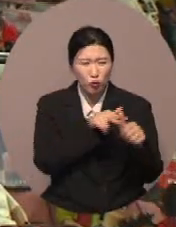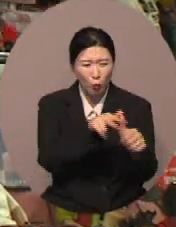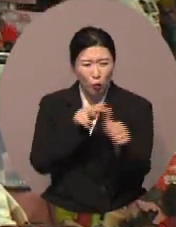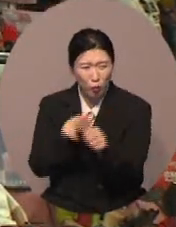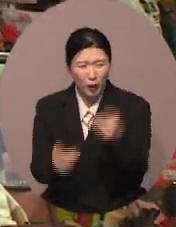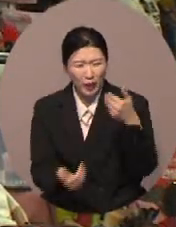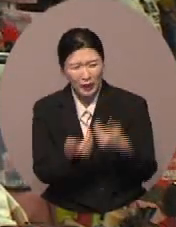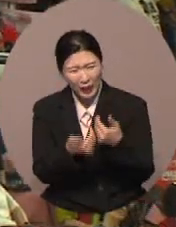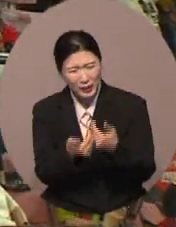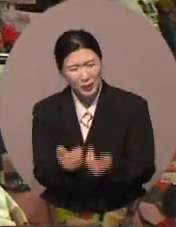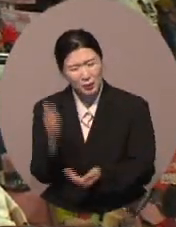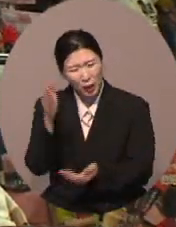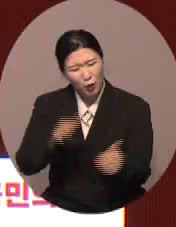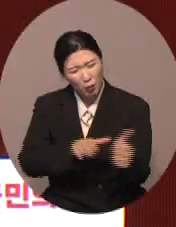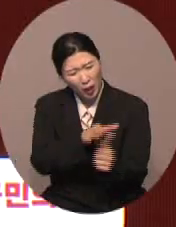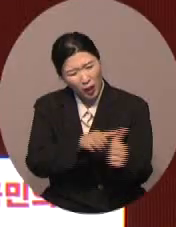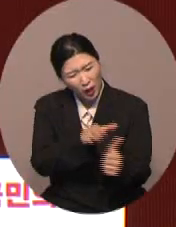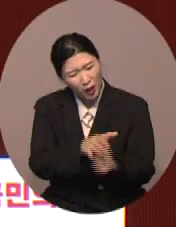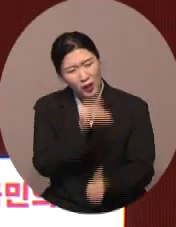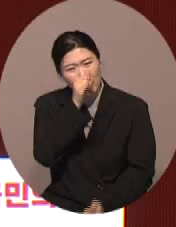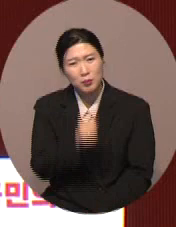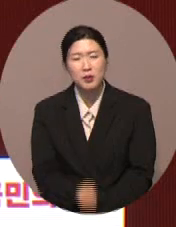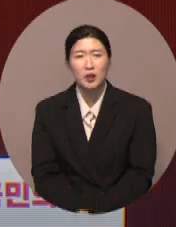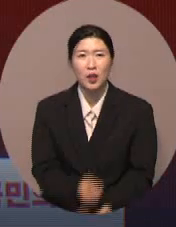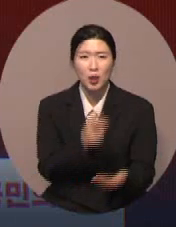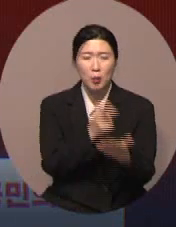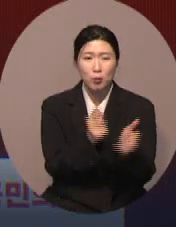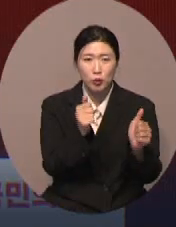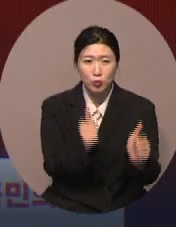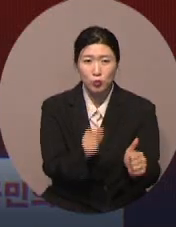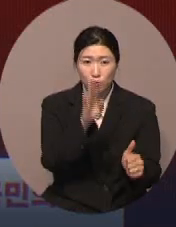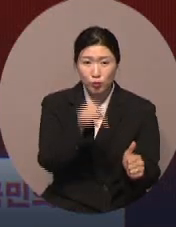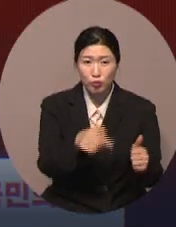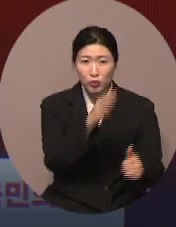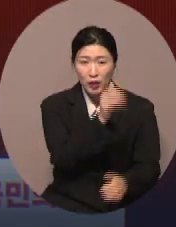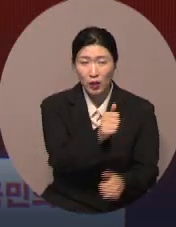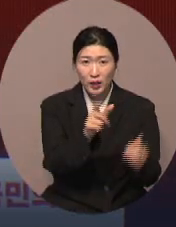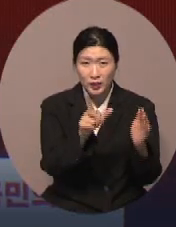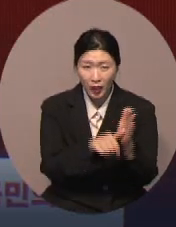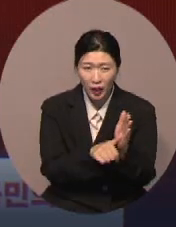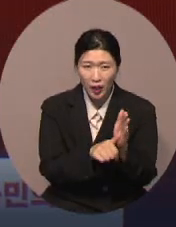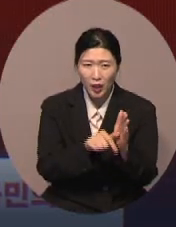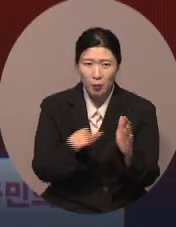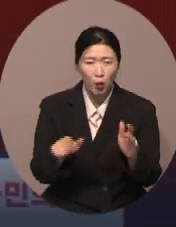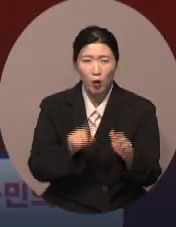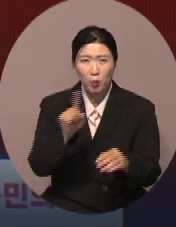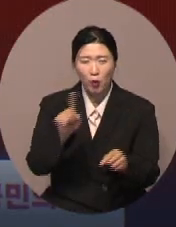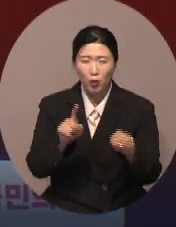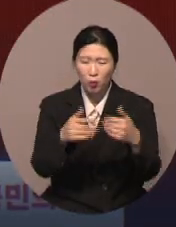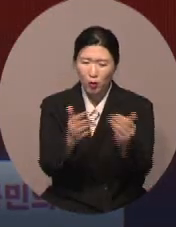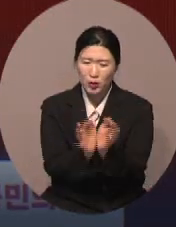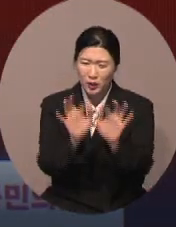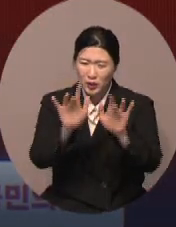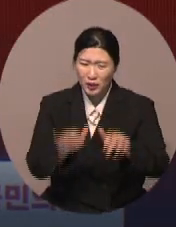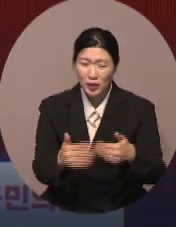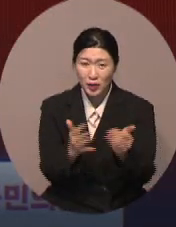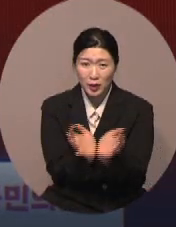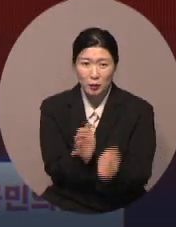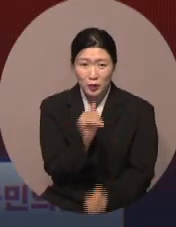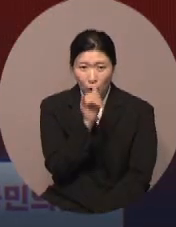갈등에 집중했습니다. 법무부 장관 시절 우호적 여론을 만들기 위한 여론 조성팀이